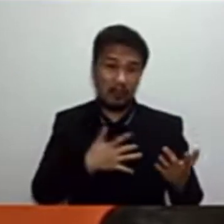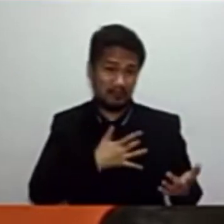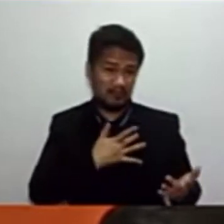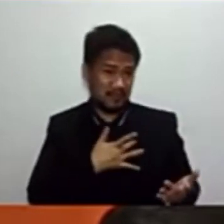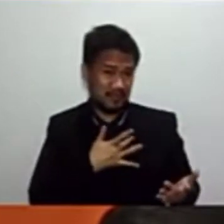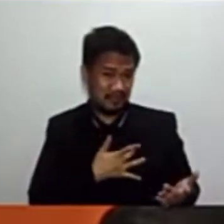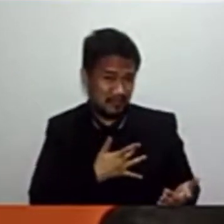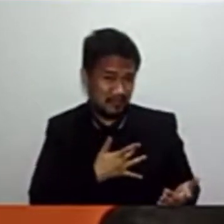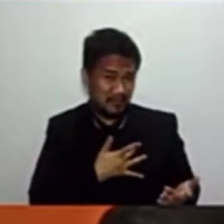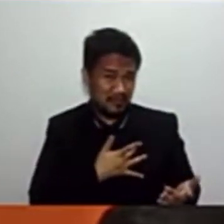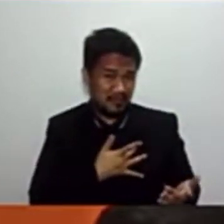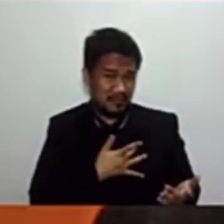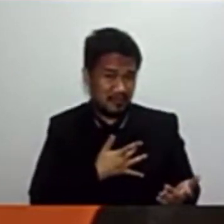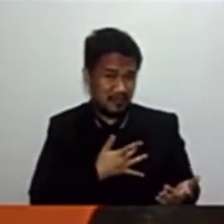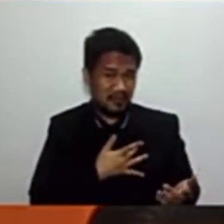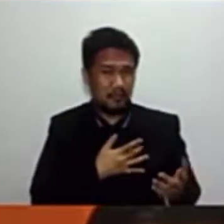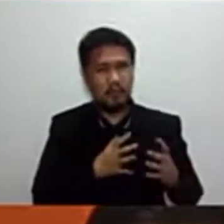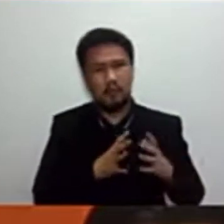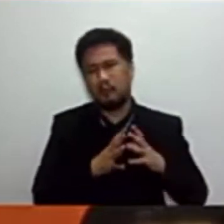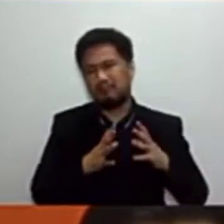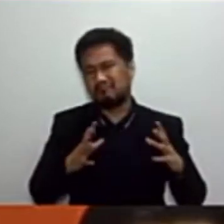pinanghihinaan sila ng loob.